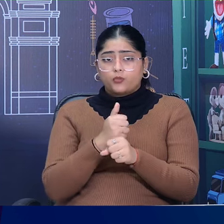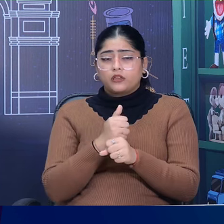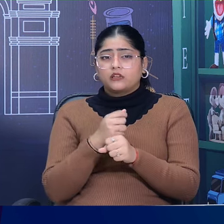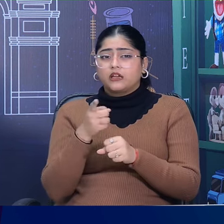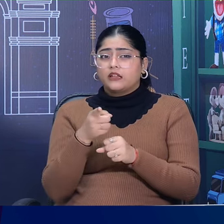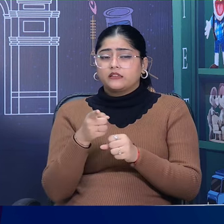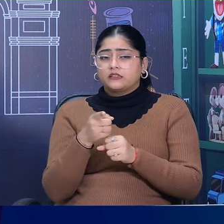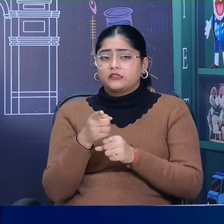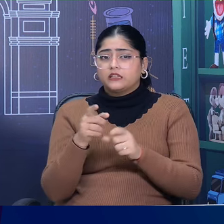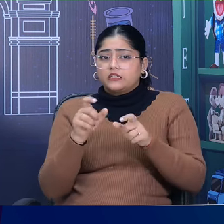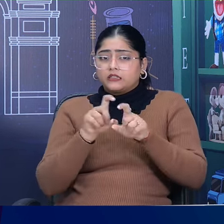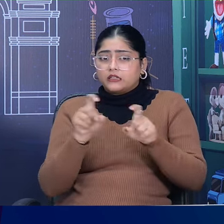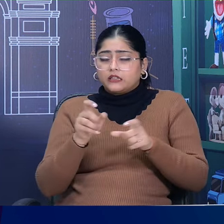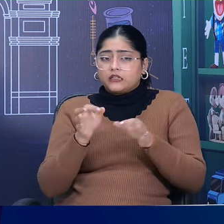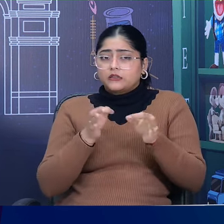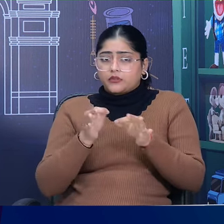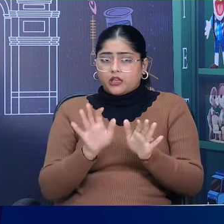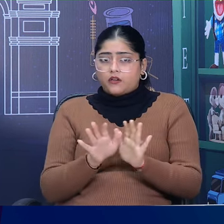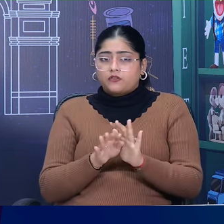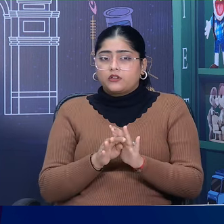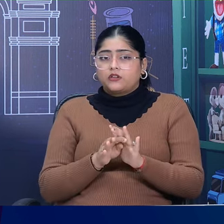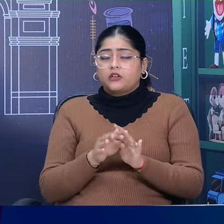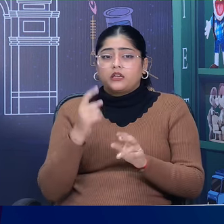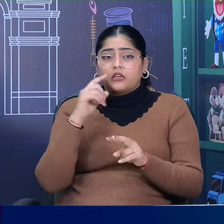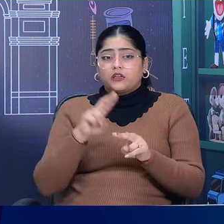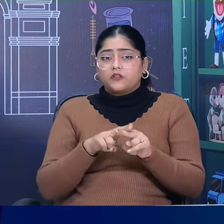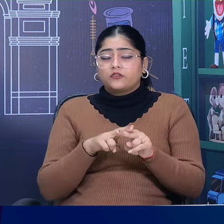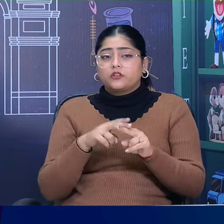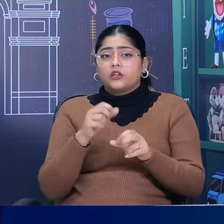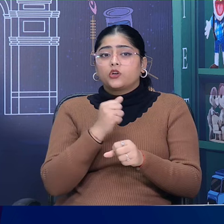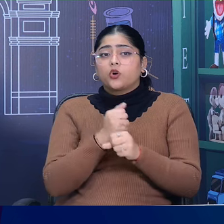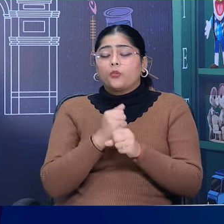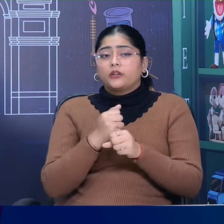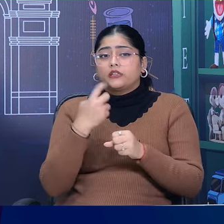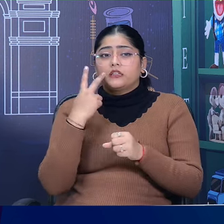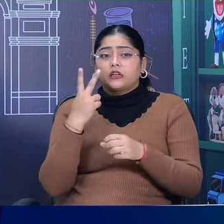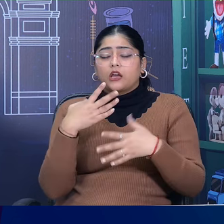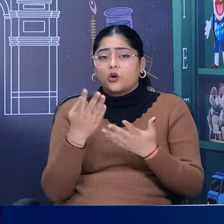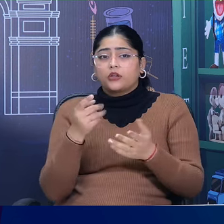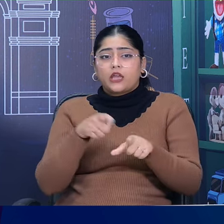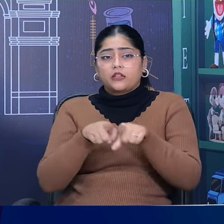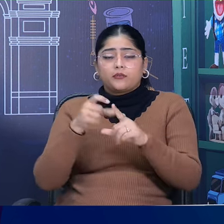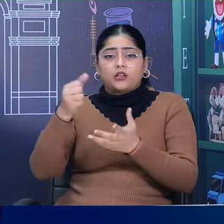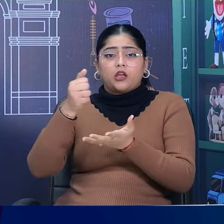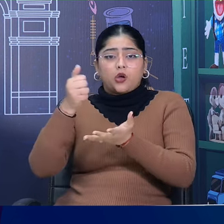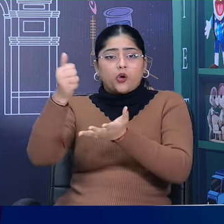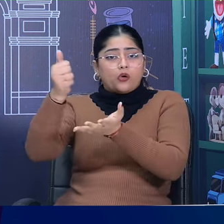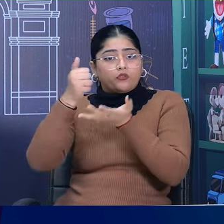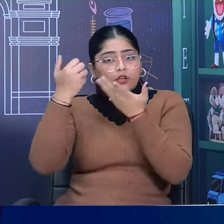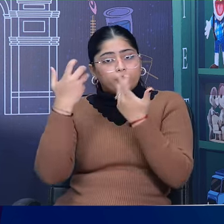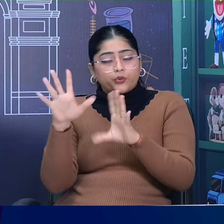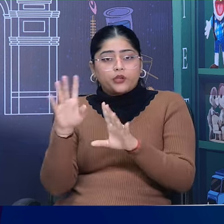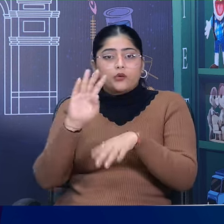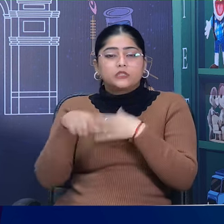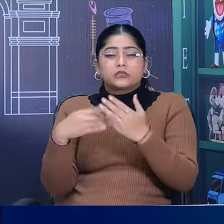होगा क्योंकि अगर सरकार का हस्तक्षेप नहीं है तो सरकार कल को यह कैसे देखेगी कि जो भी हमने फंड दिया था उसका सही तरीके से